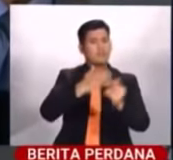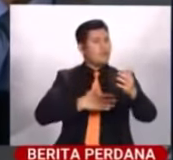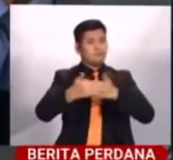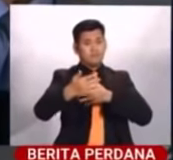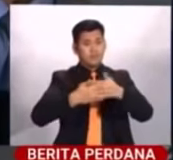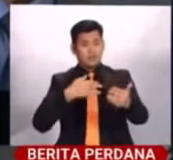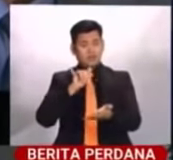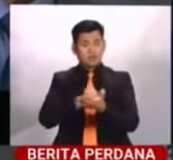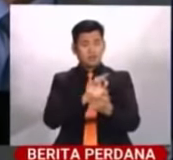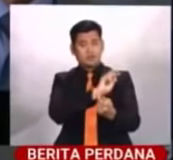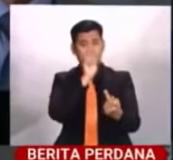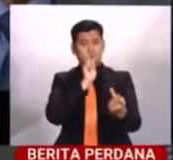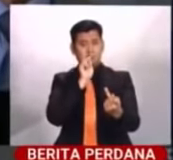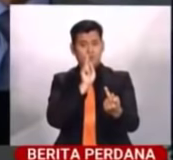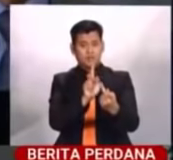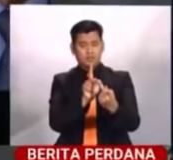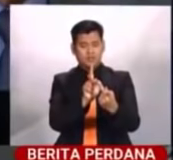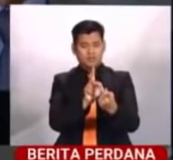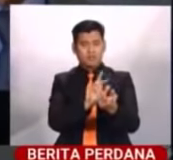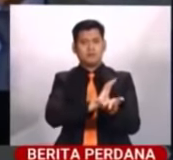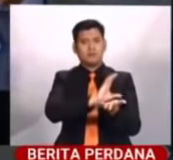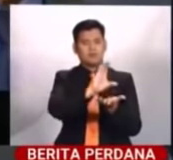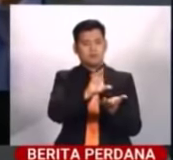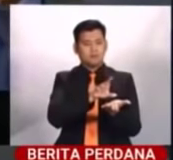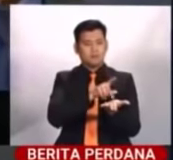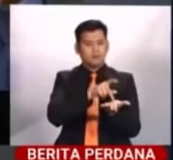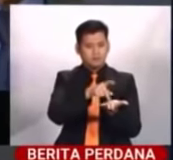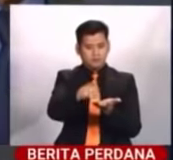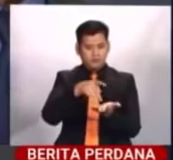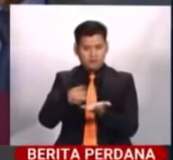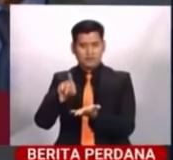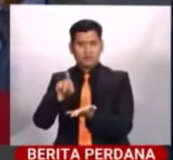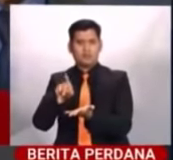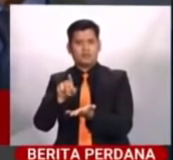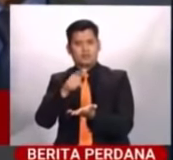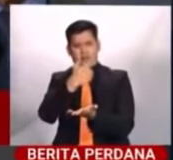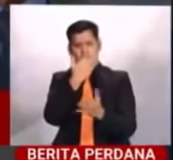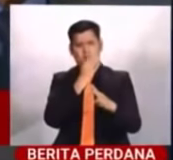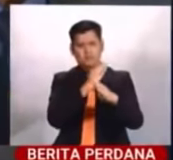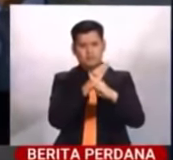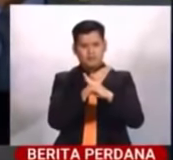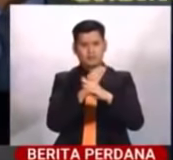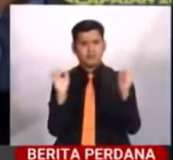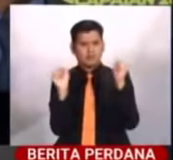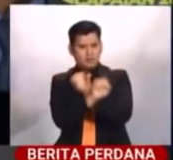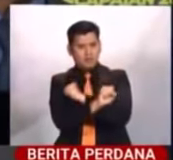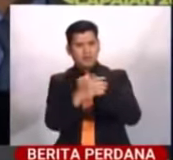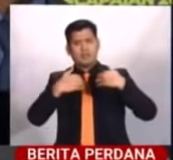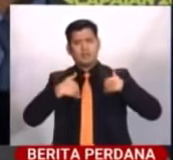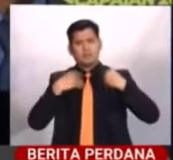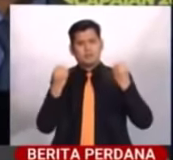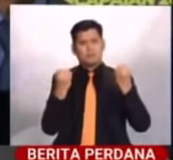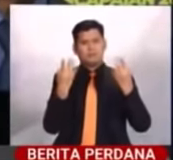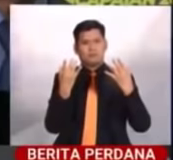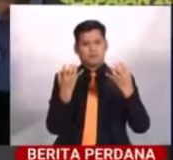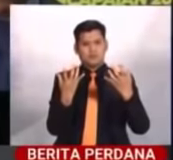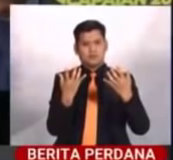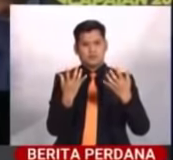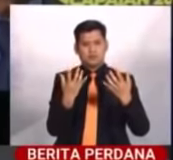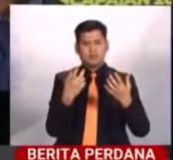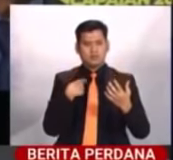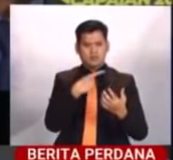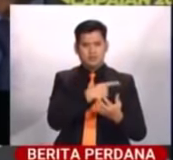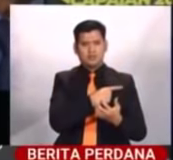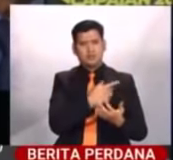investment. Cuma pada masa yang sama, rintangannya ada adalah kerana dah ada banyak football matches which already